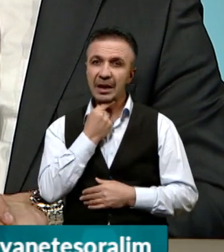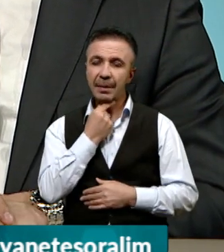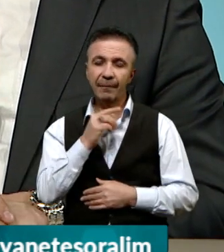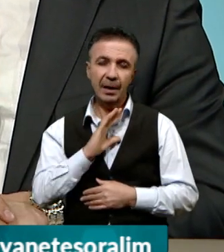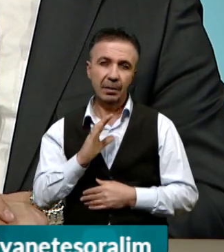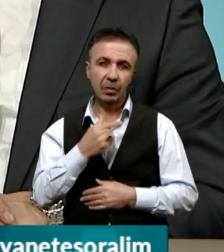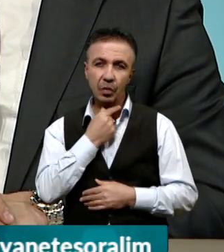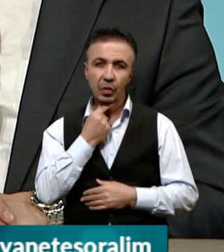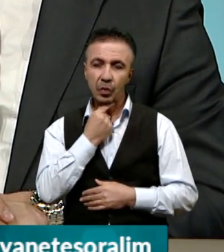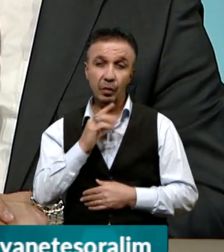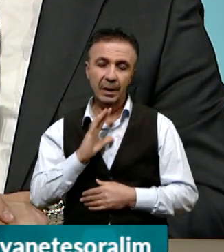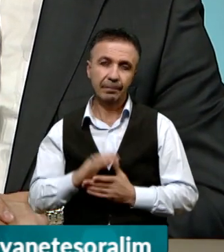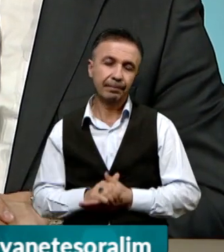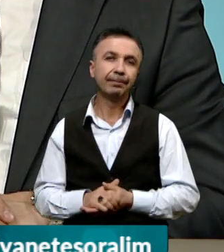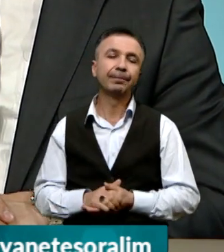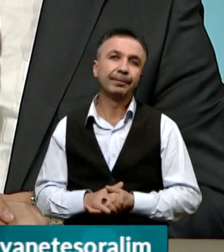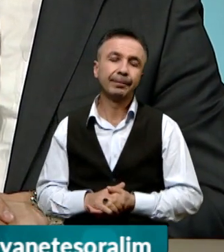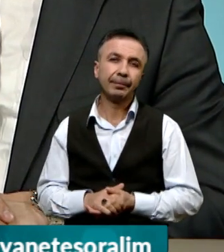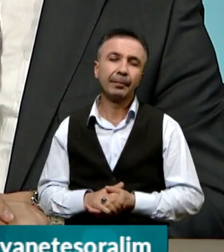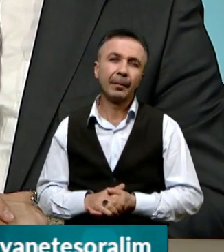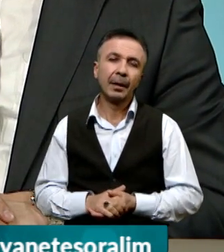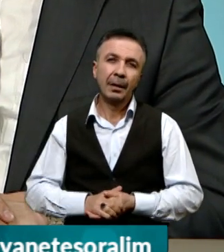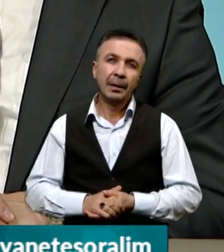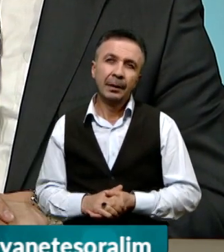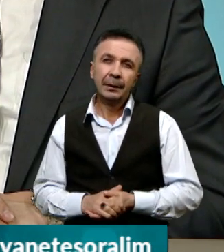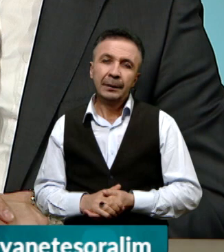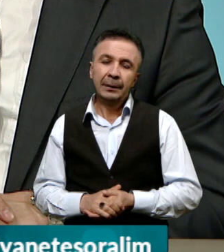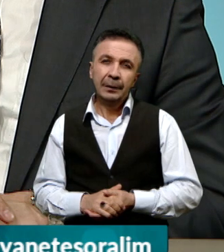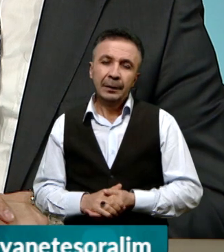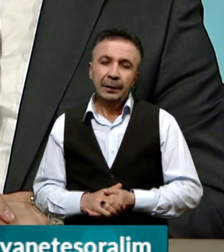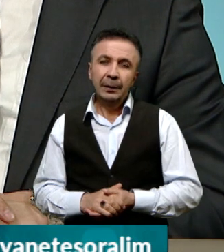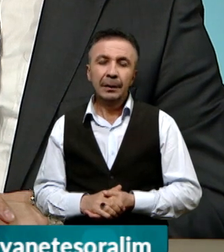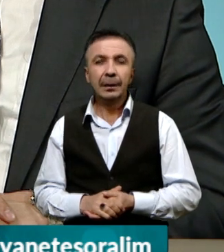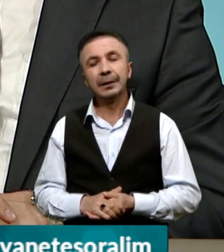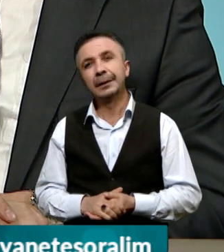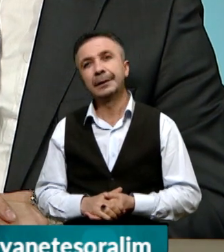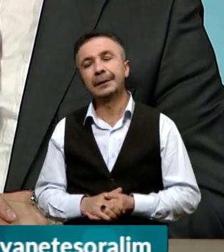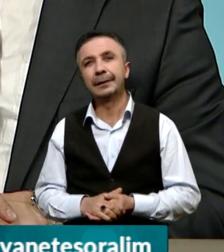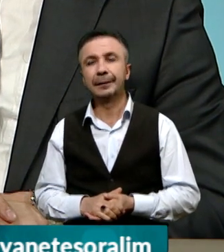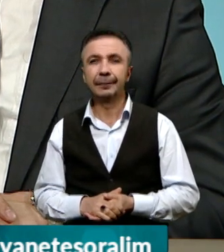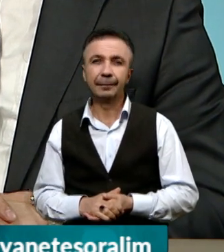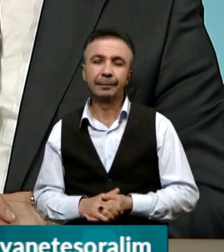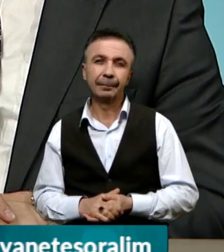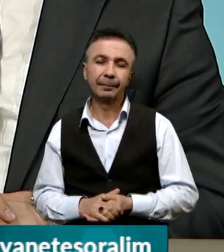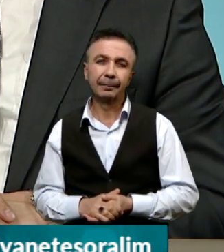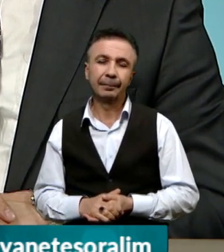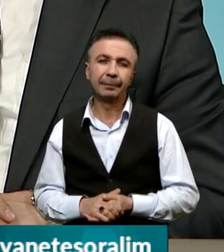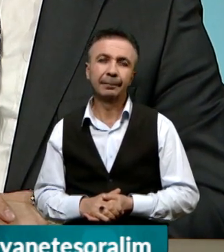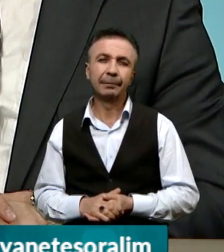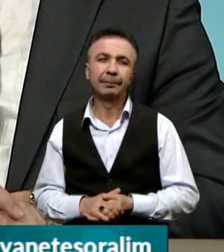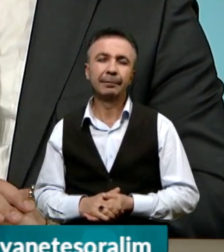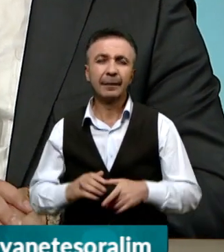ederiz. Cenab-ı Allah sağlıkla, sıhhatle kucağına almayı nasip etsin evladını. Öyle dua edelim. Ve amin. Kırşehir'e